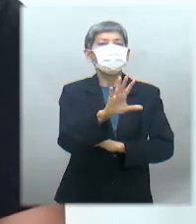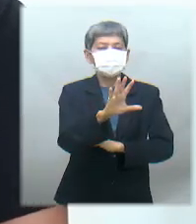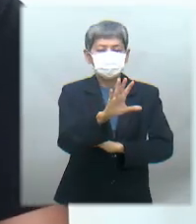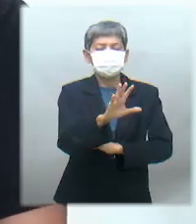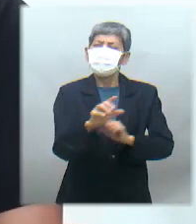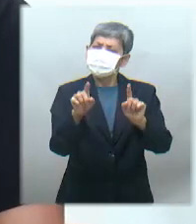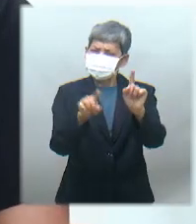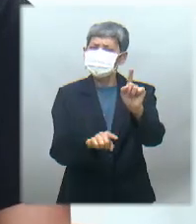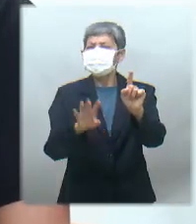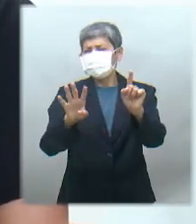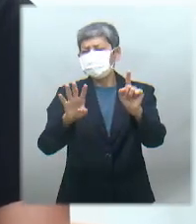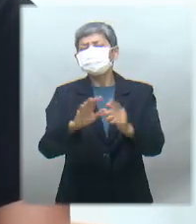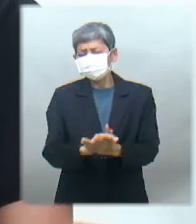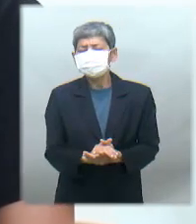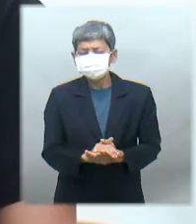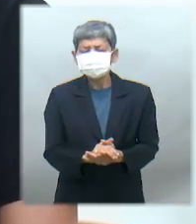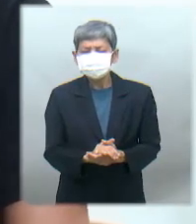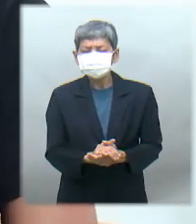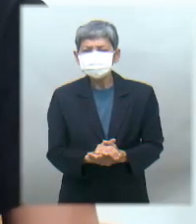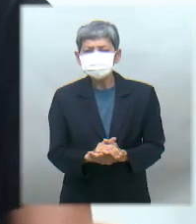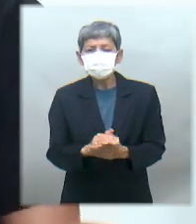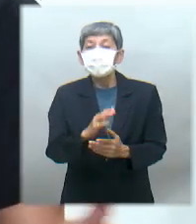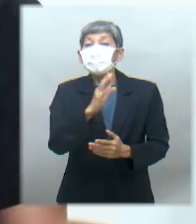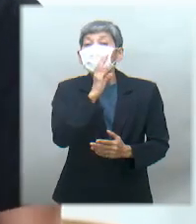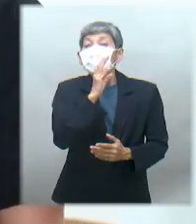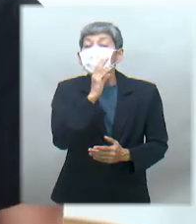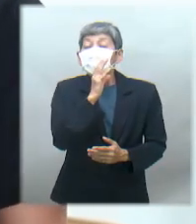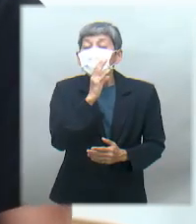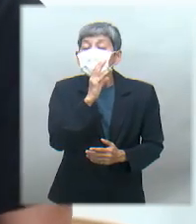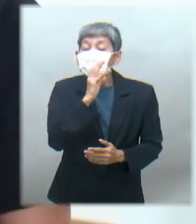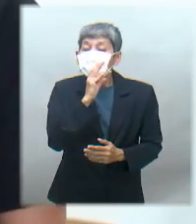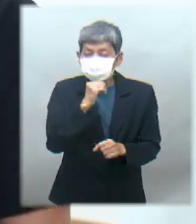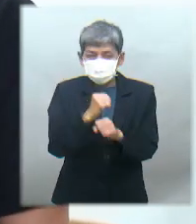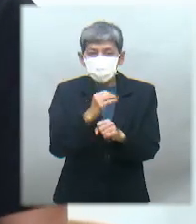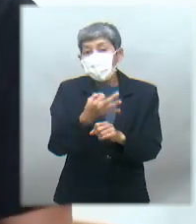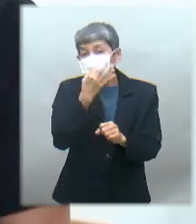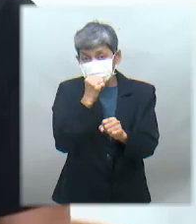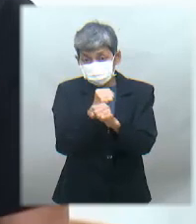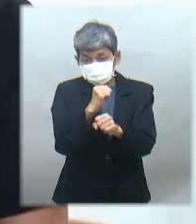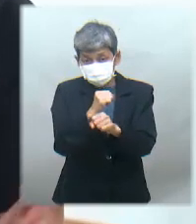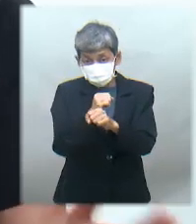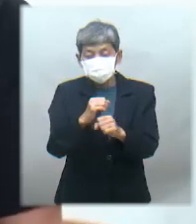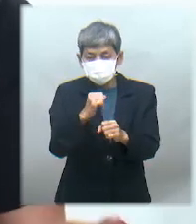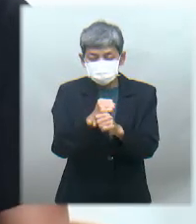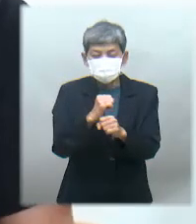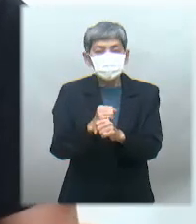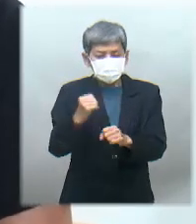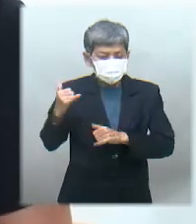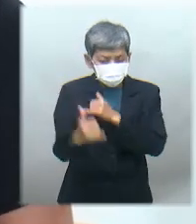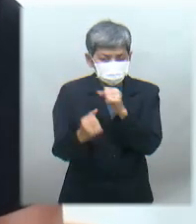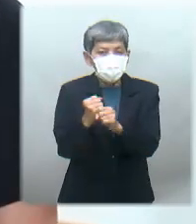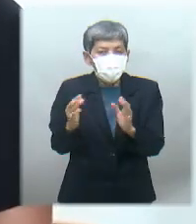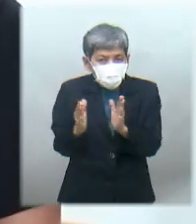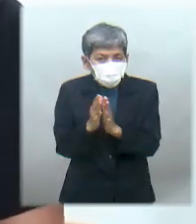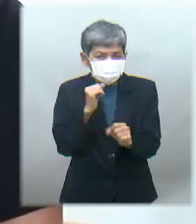1-4 ประมาณนี้ค่ะแต่ถเกดว่าเป็การจ้างโโรดตาพัดเื่องแต่วาเขามาทำง